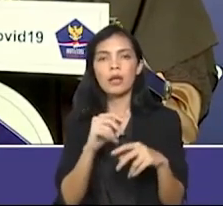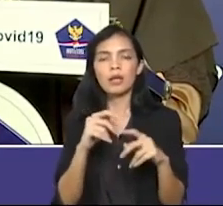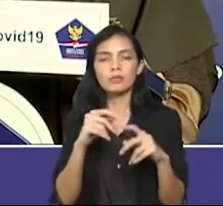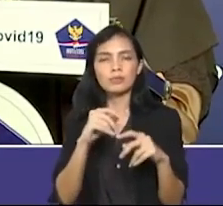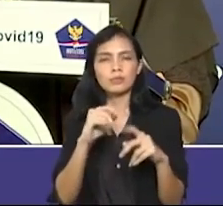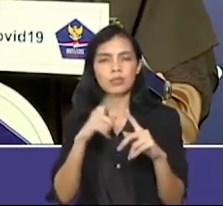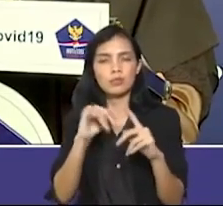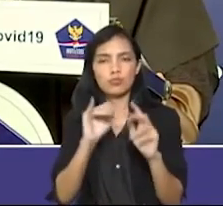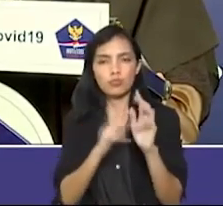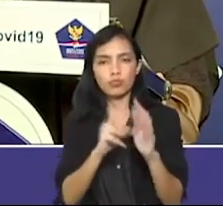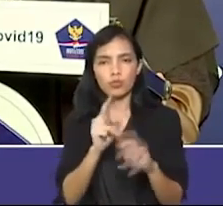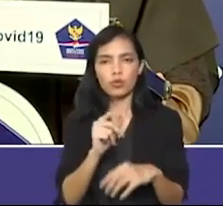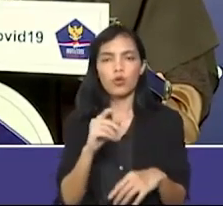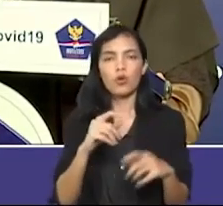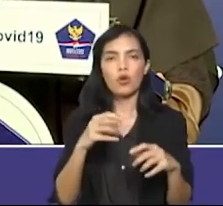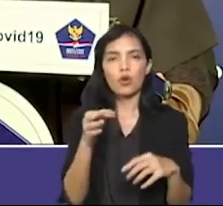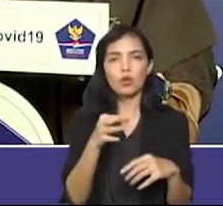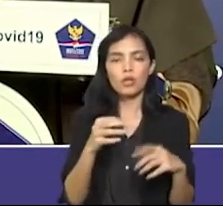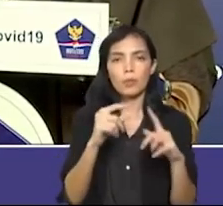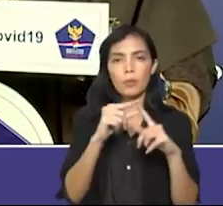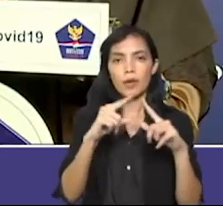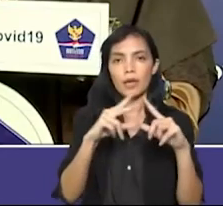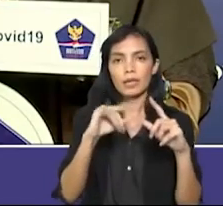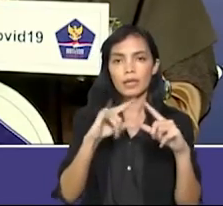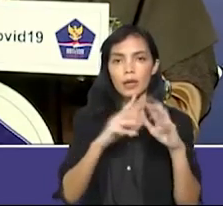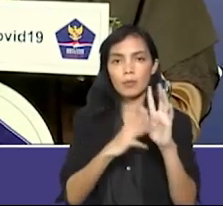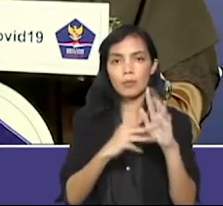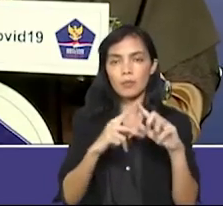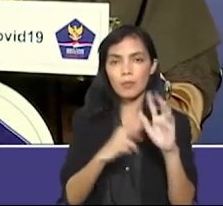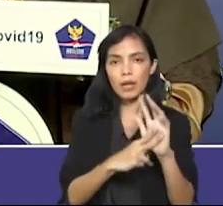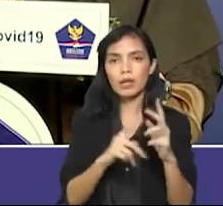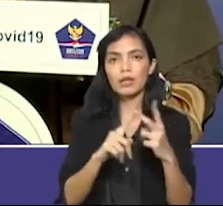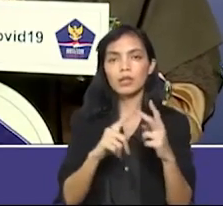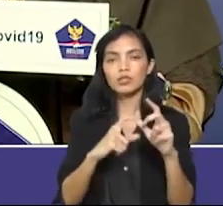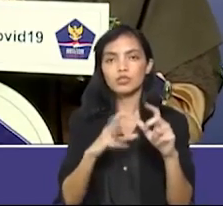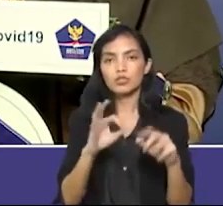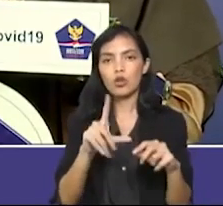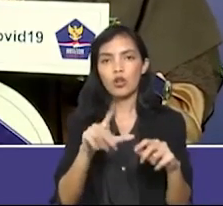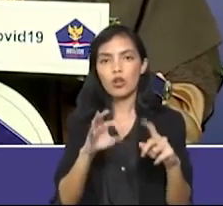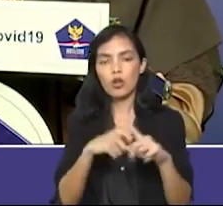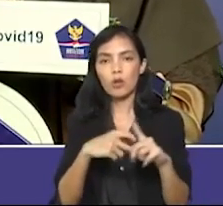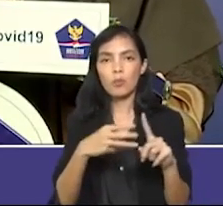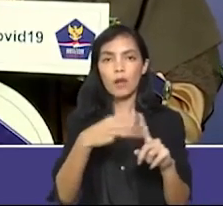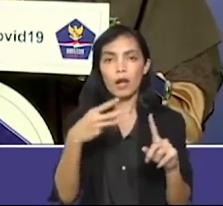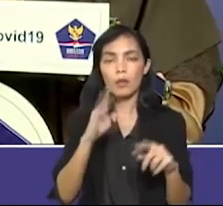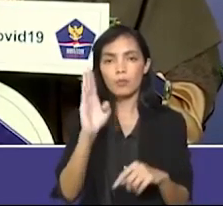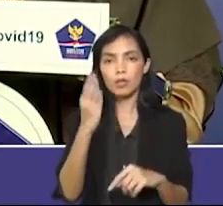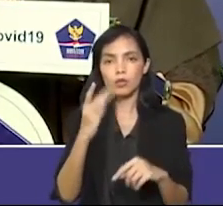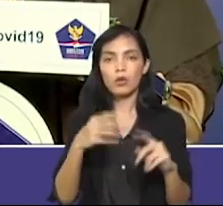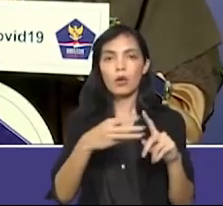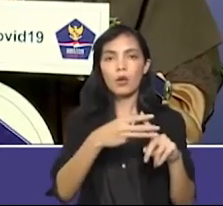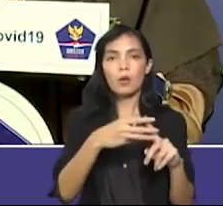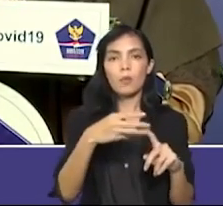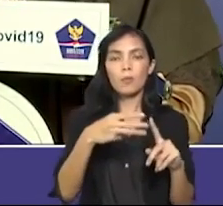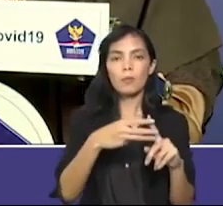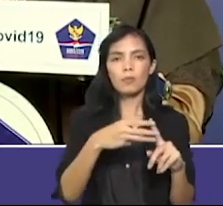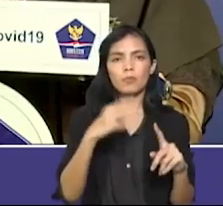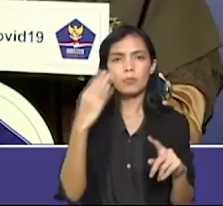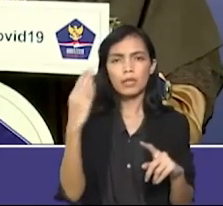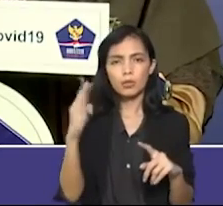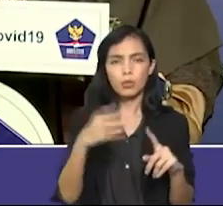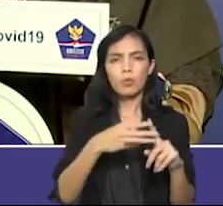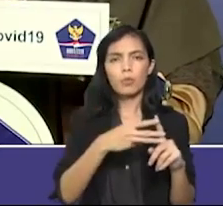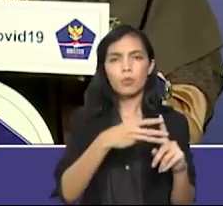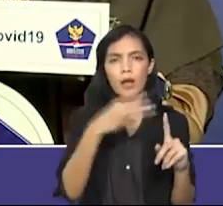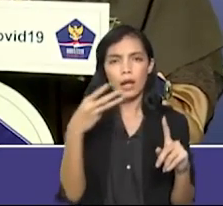Kota Pariaman kota Solok Provinsi Kepulauan Bangka Belitung Belitung Bangka Tengah Bangka